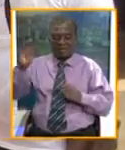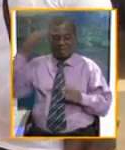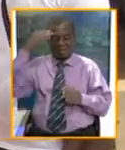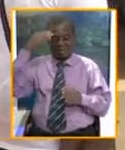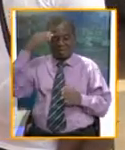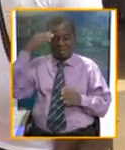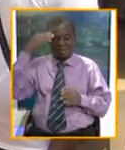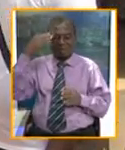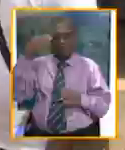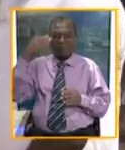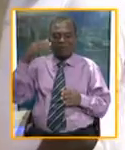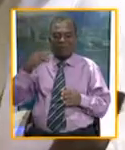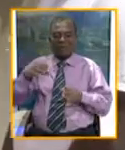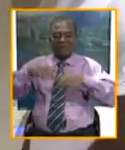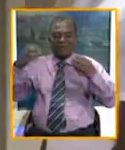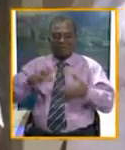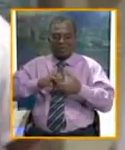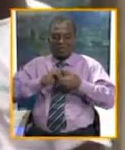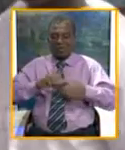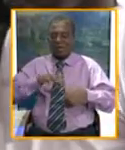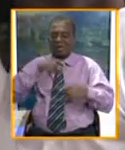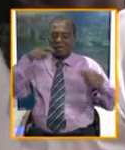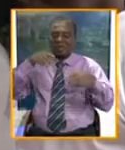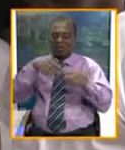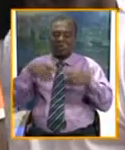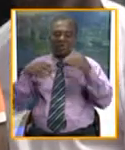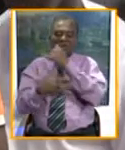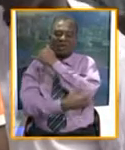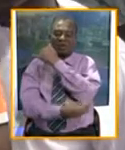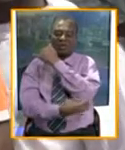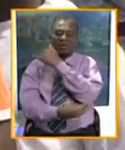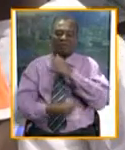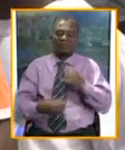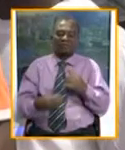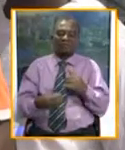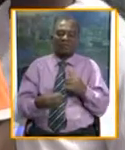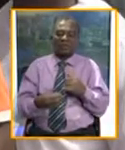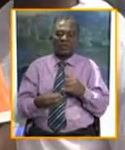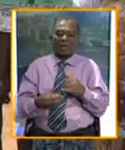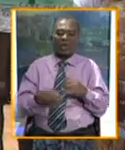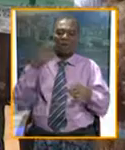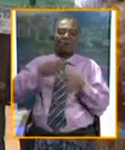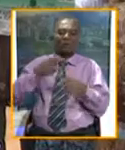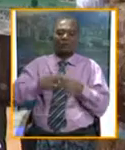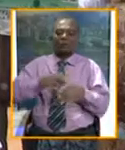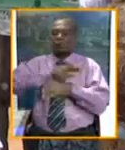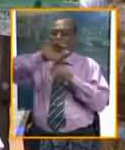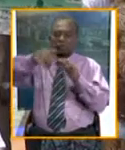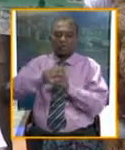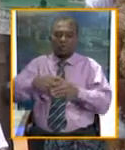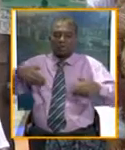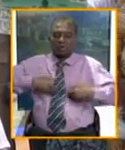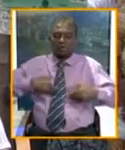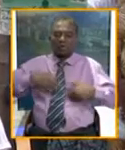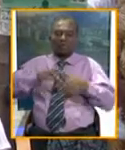la Solidarité, de la Cohésion sociale et de la lutte contre la pauvreté, Maria Toukoné. Au nom de l'ensemble des